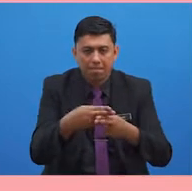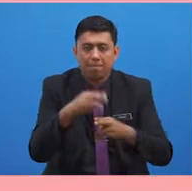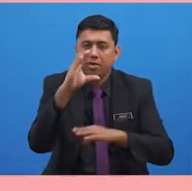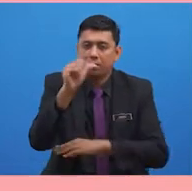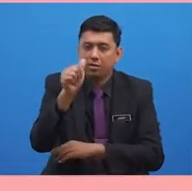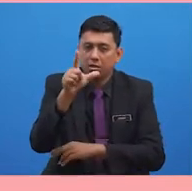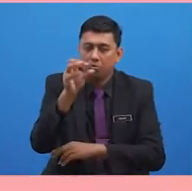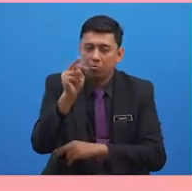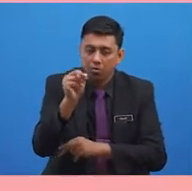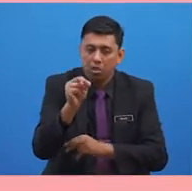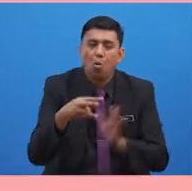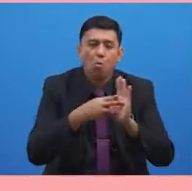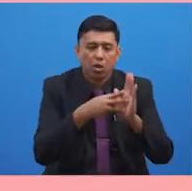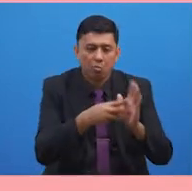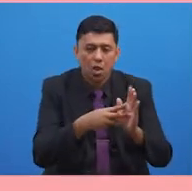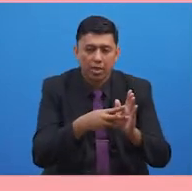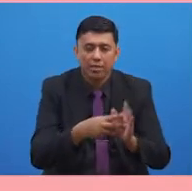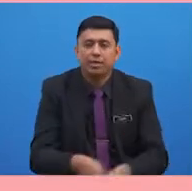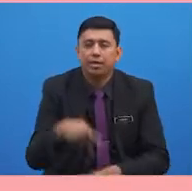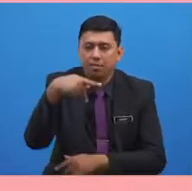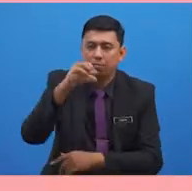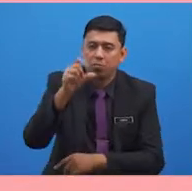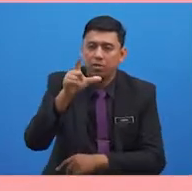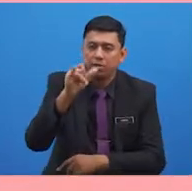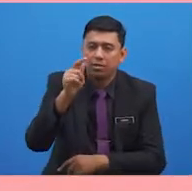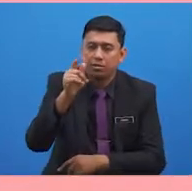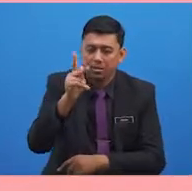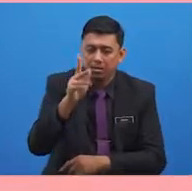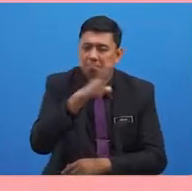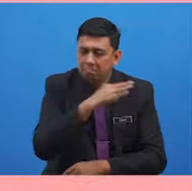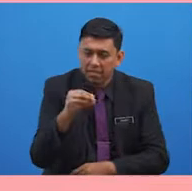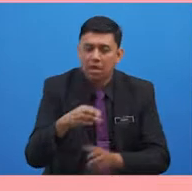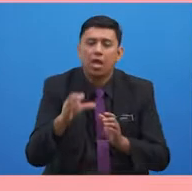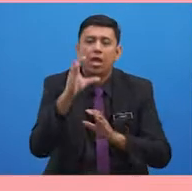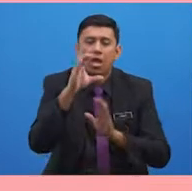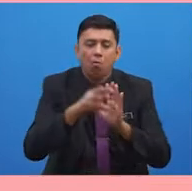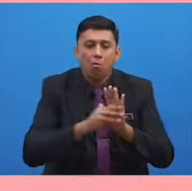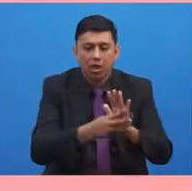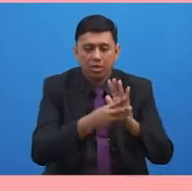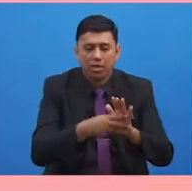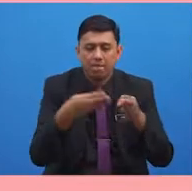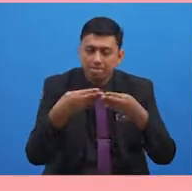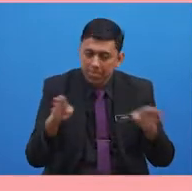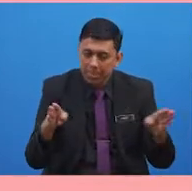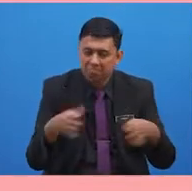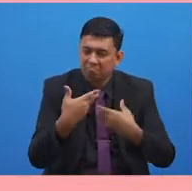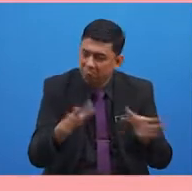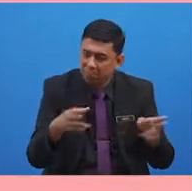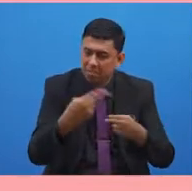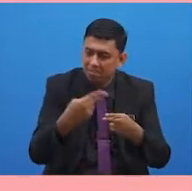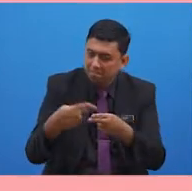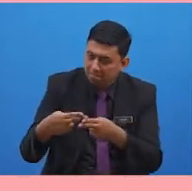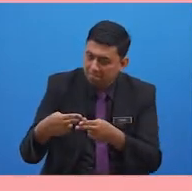daripada wakil parti-parti politik dan calon bebas. Sejurus selepas penamaan